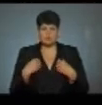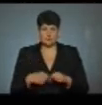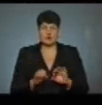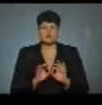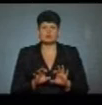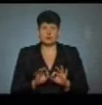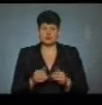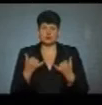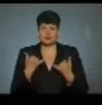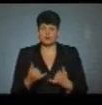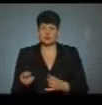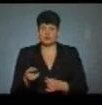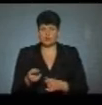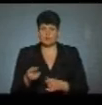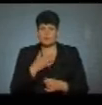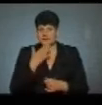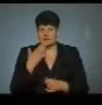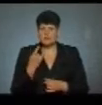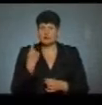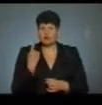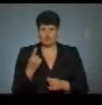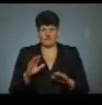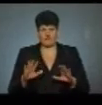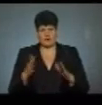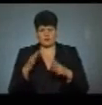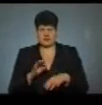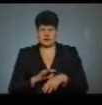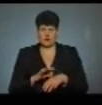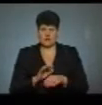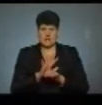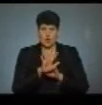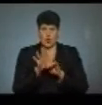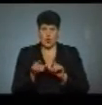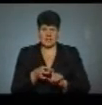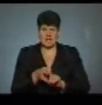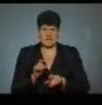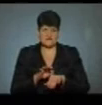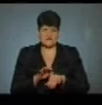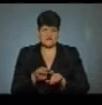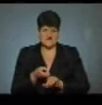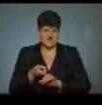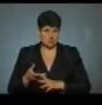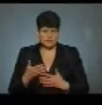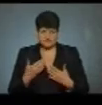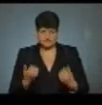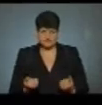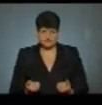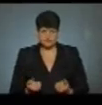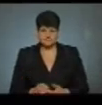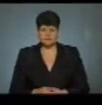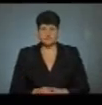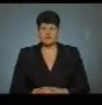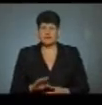розповів, сьогодні у Тернополі немає жодного випадку захворювання на коронавірус. У нас на даний момент не